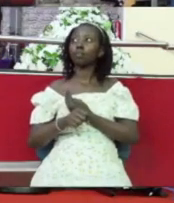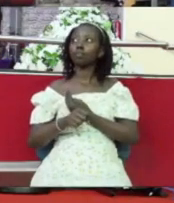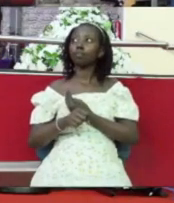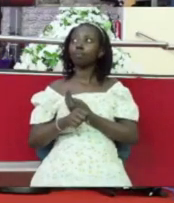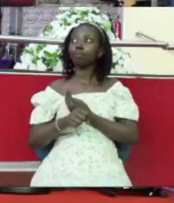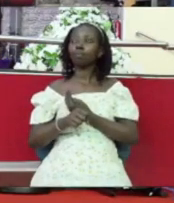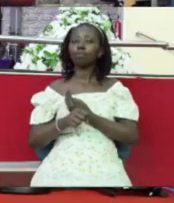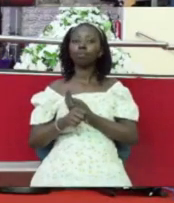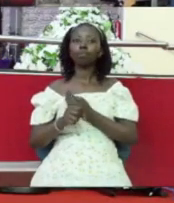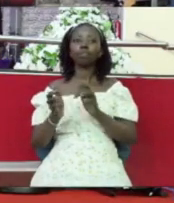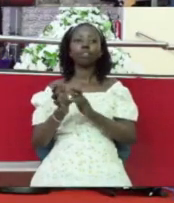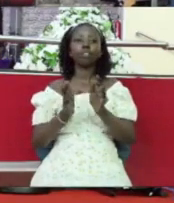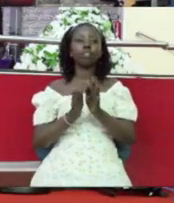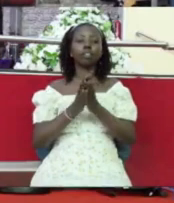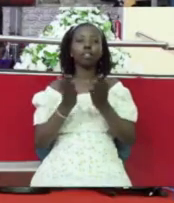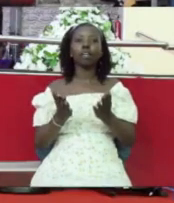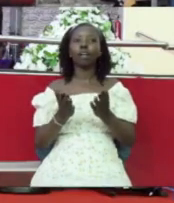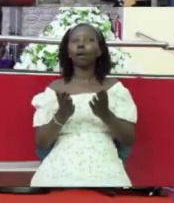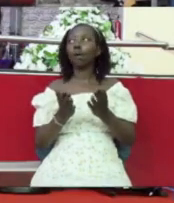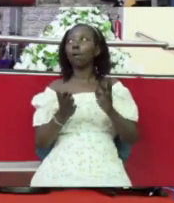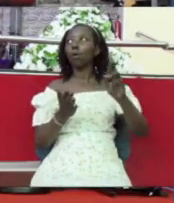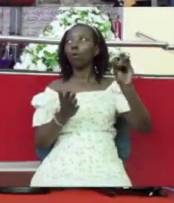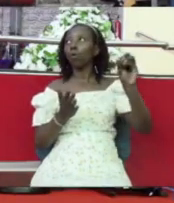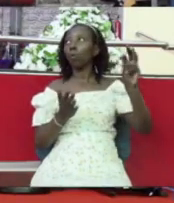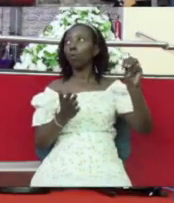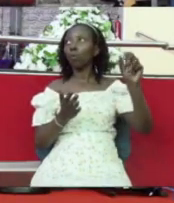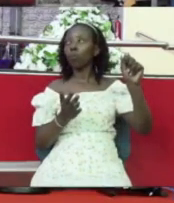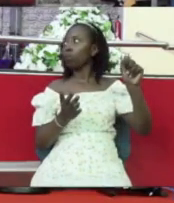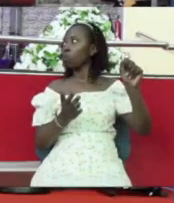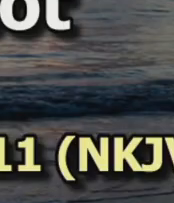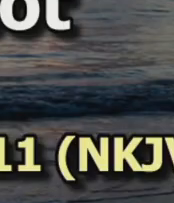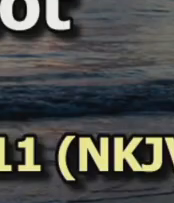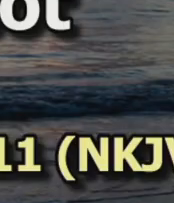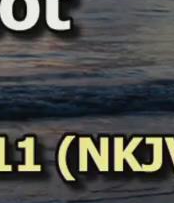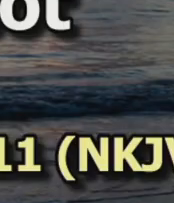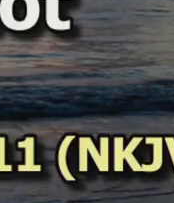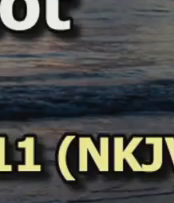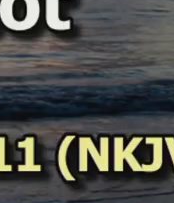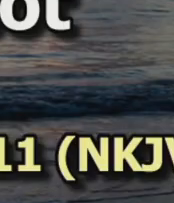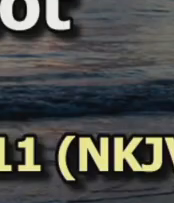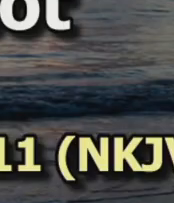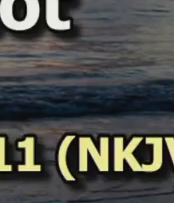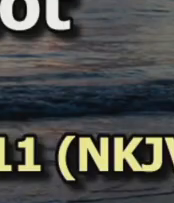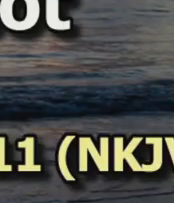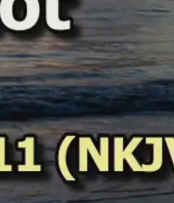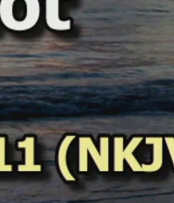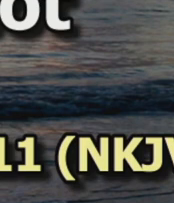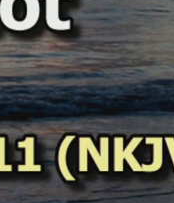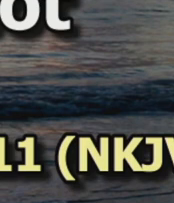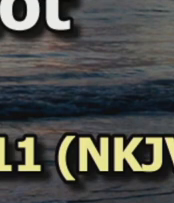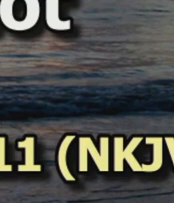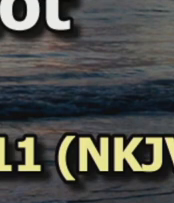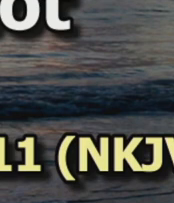yanatuahidi. In the book of Romans chapter 10 and verse number 11. Katika Warumi 10 mstari wa 11. Scripture says whoever believes in him will not be